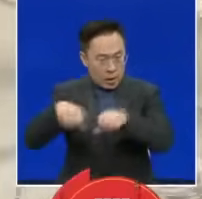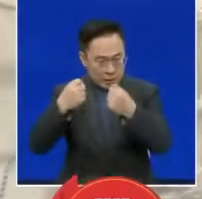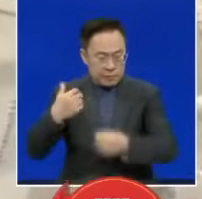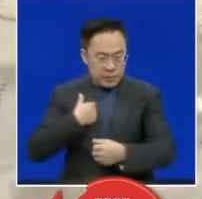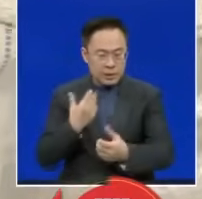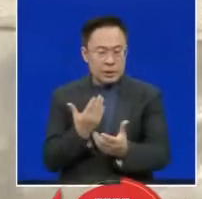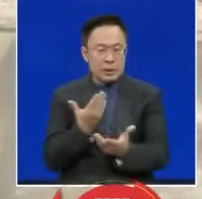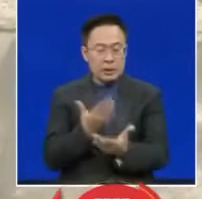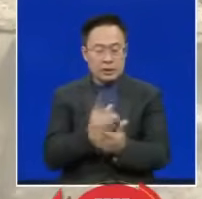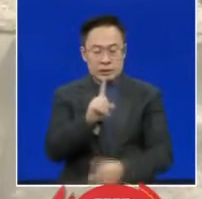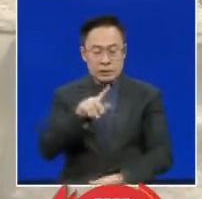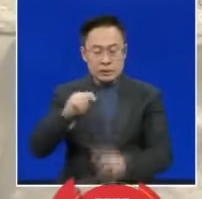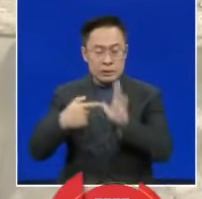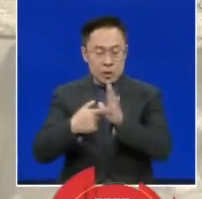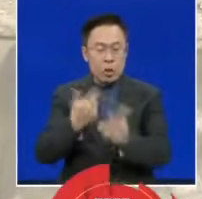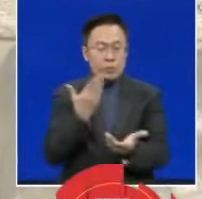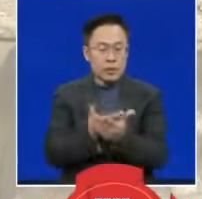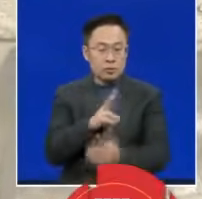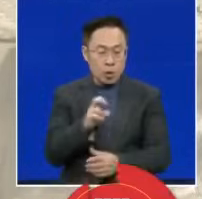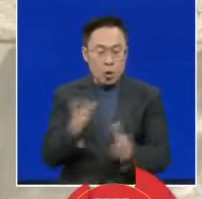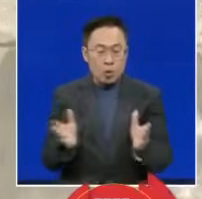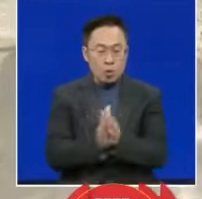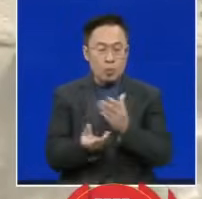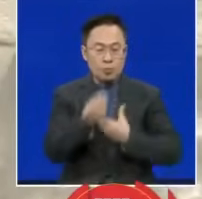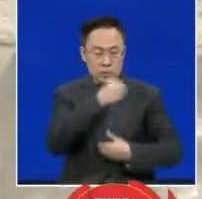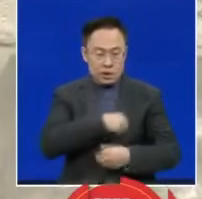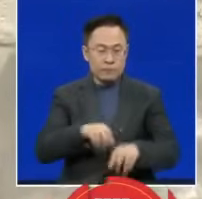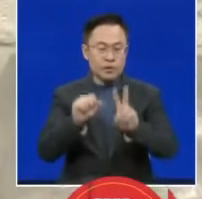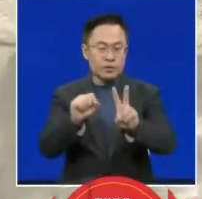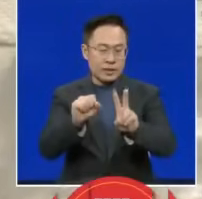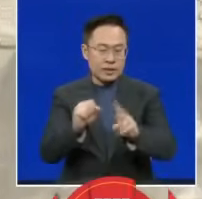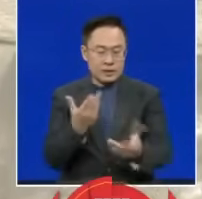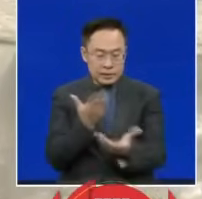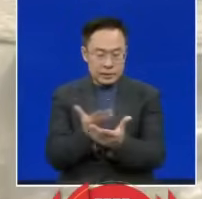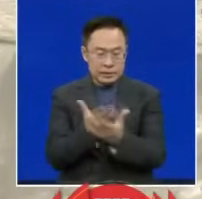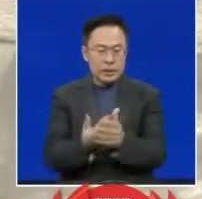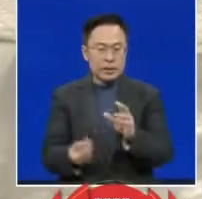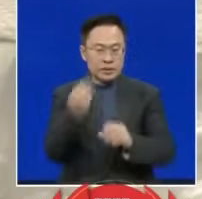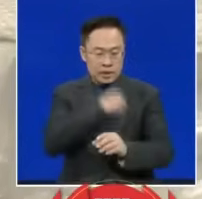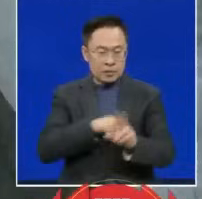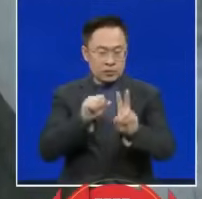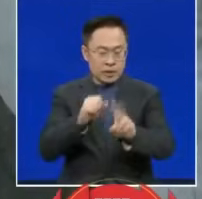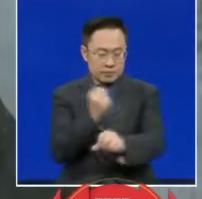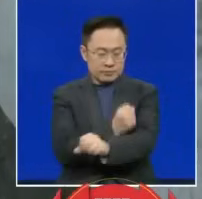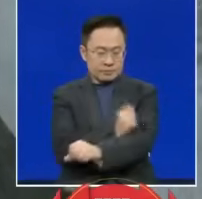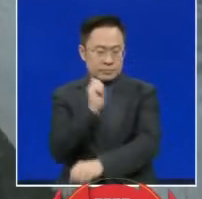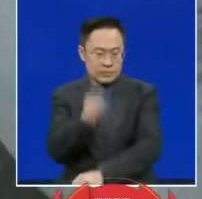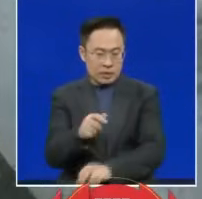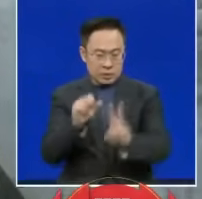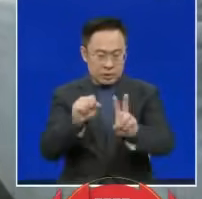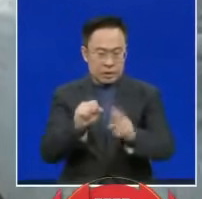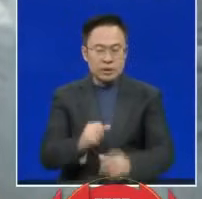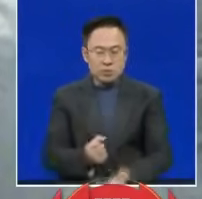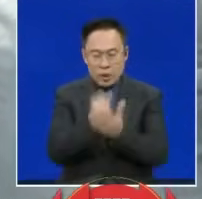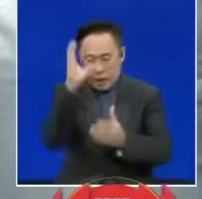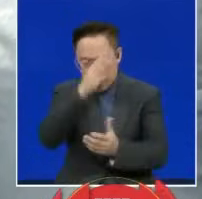จางตันละ 200คูณไปเบ็ดเสร็จเนตรับไปแล้ว 200,000ฮะรับจากนายจางไปก็ไปตรวจสอบบอกว่านายกฤตเป็นนาย